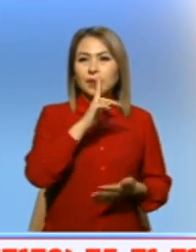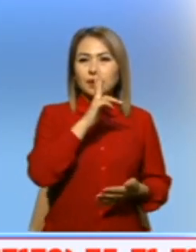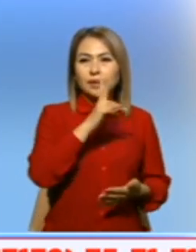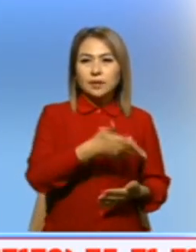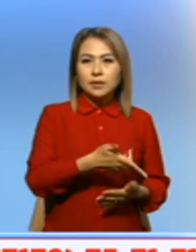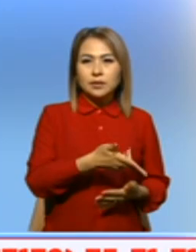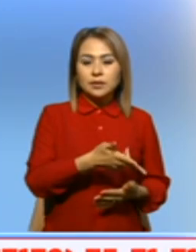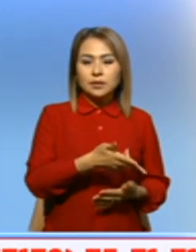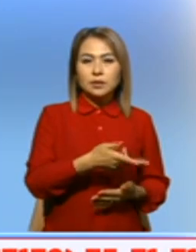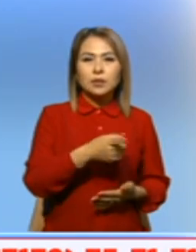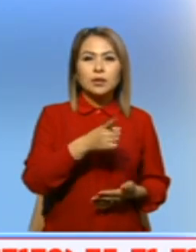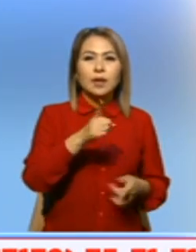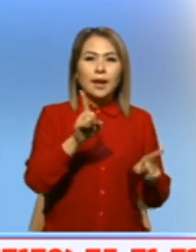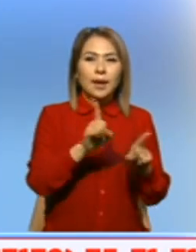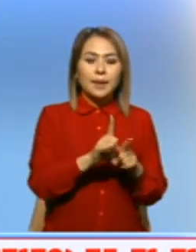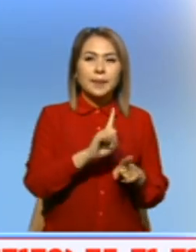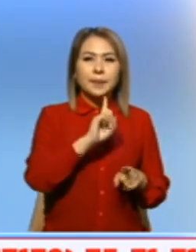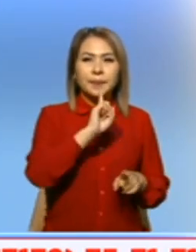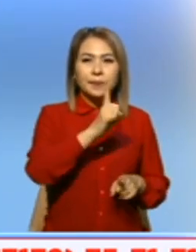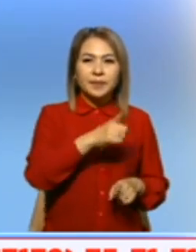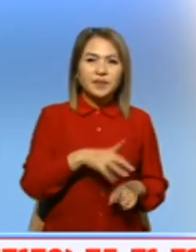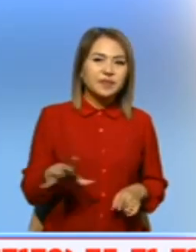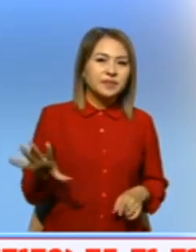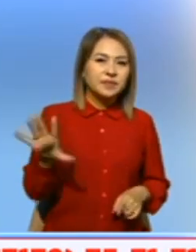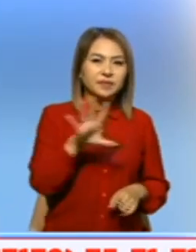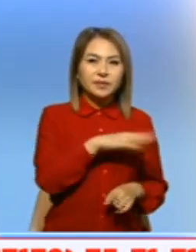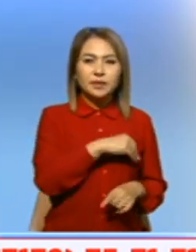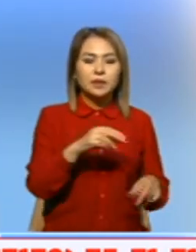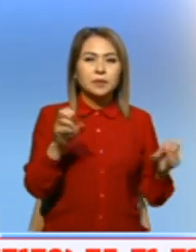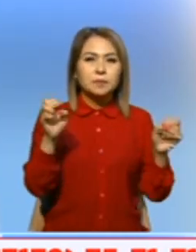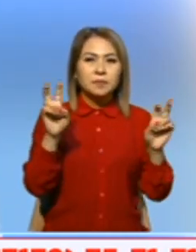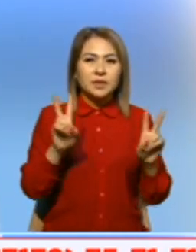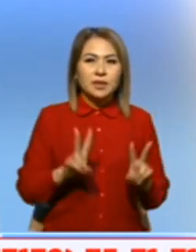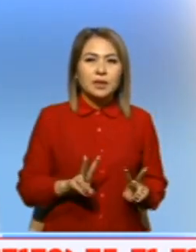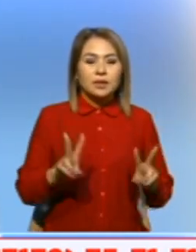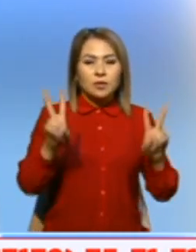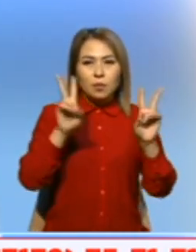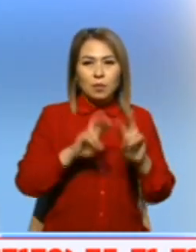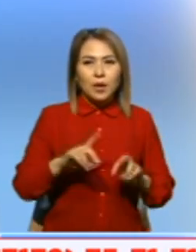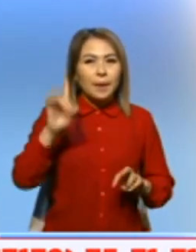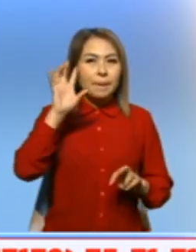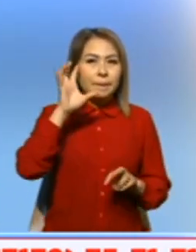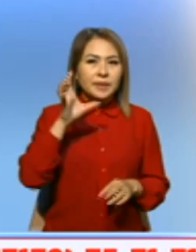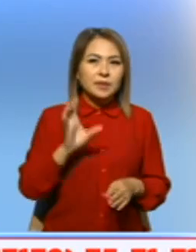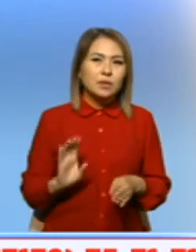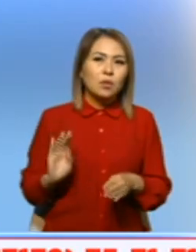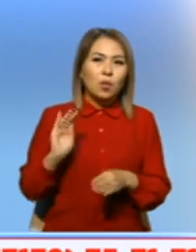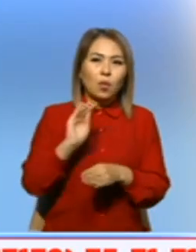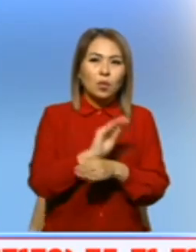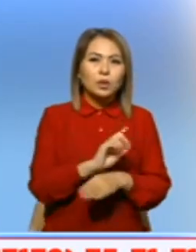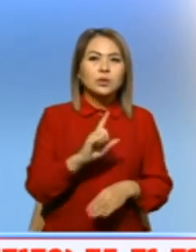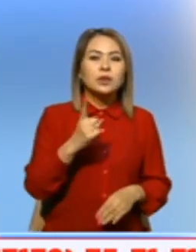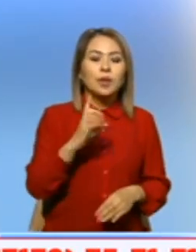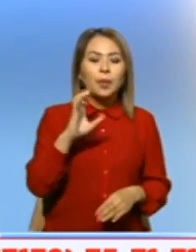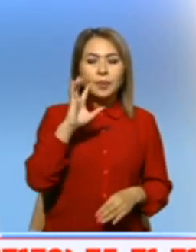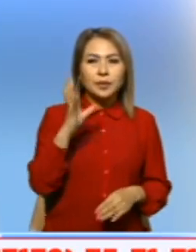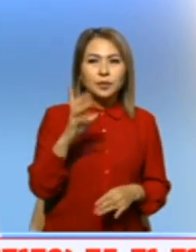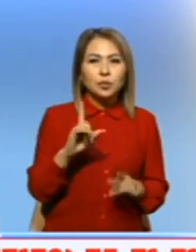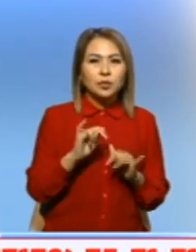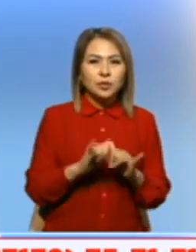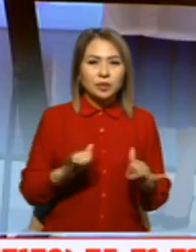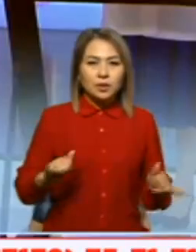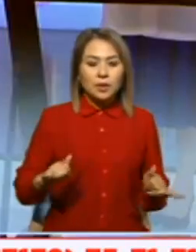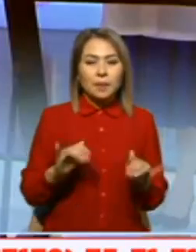бір жасындағыдай міндетті түрде барлық мамандардың қарауында және оған психолог қосылады. Неге психолог? Ол кезде жаңағы